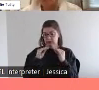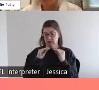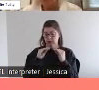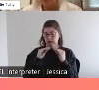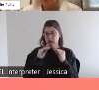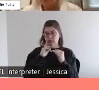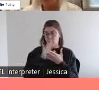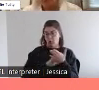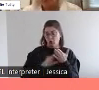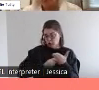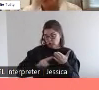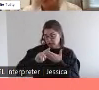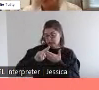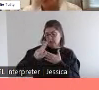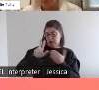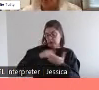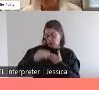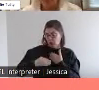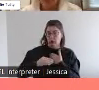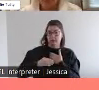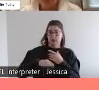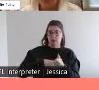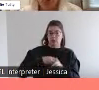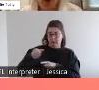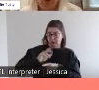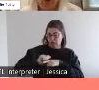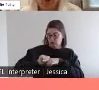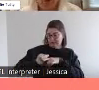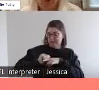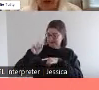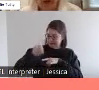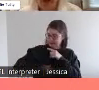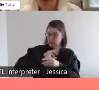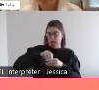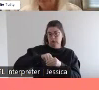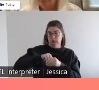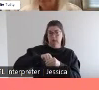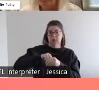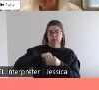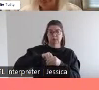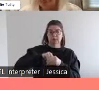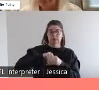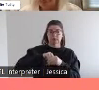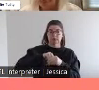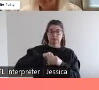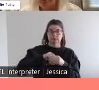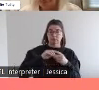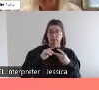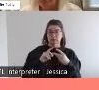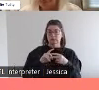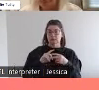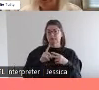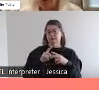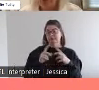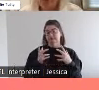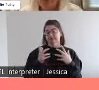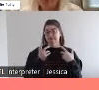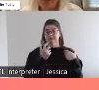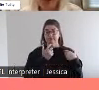suggèrent l'importance de l'éducation dans les établissements postsecondaires ou les programmes de formation professionnelle. Et peut-être